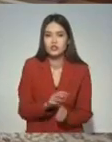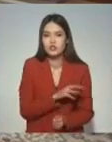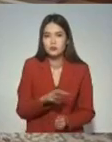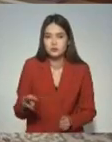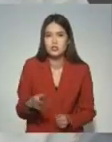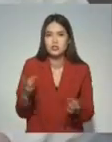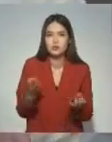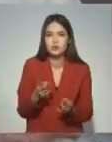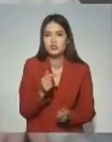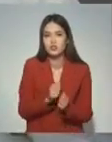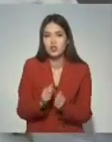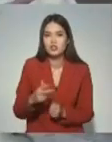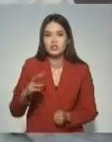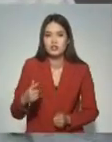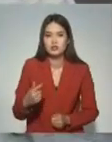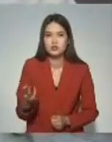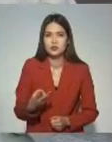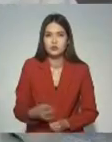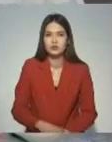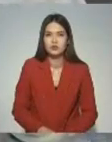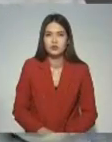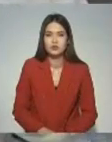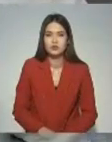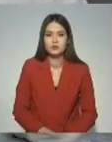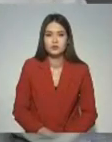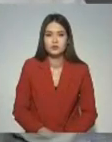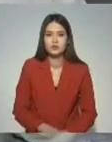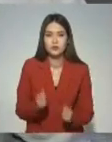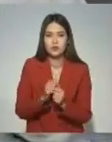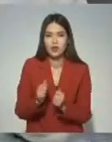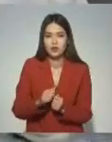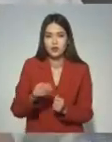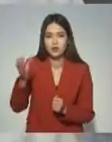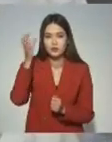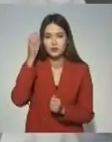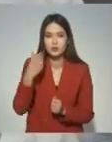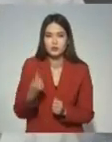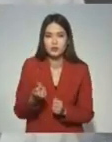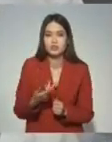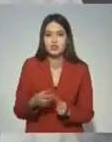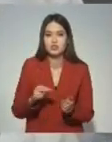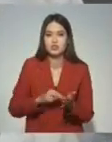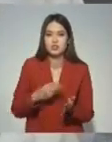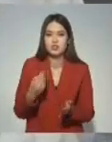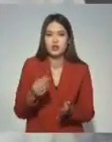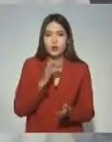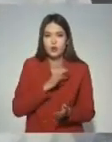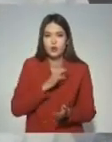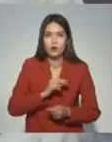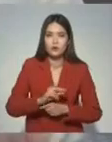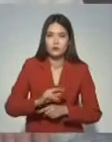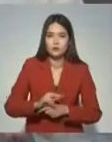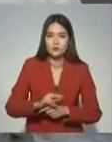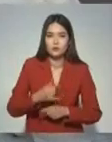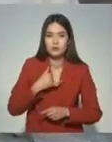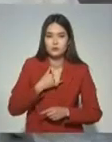и каждый килограмм. У них нет ограничения в возрасте, но есть ограничения по весу. Сейчас Орлан весит 20 килограмм. И они